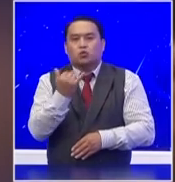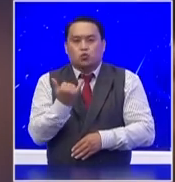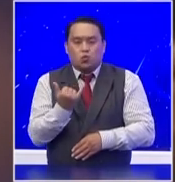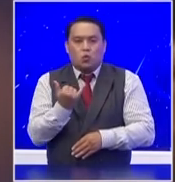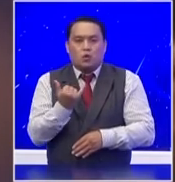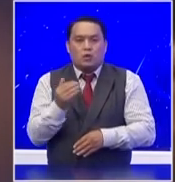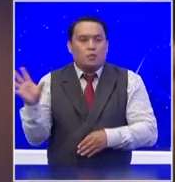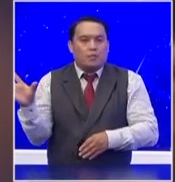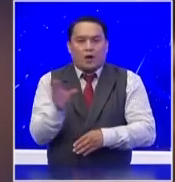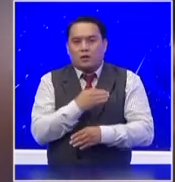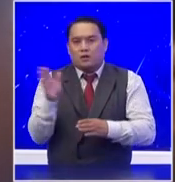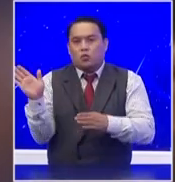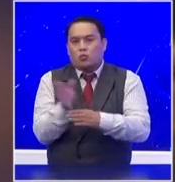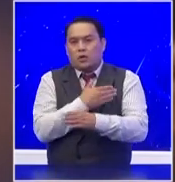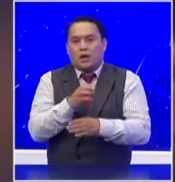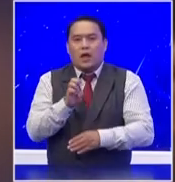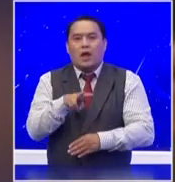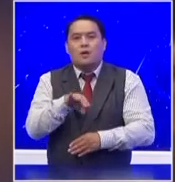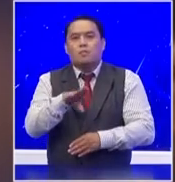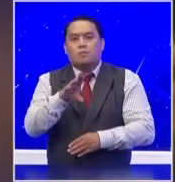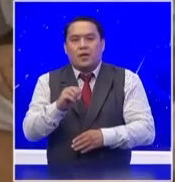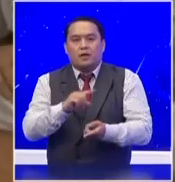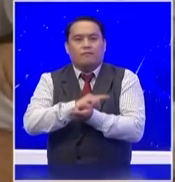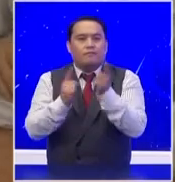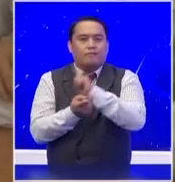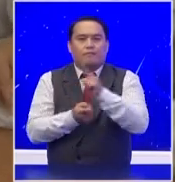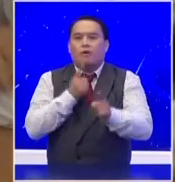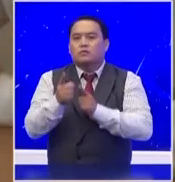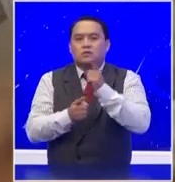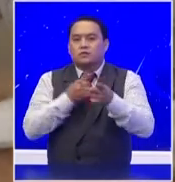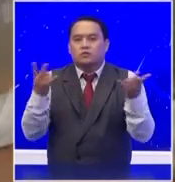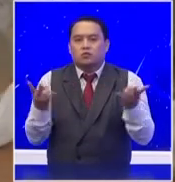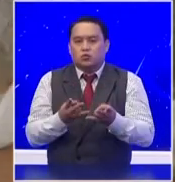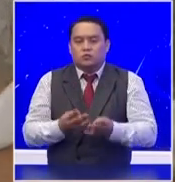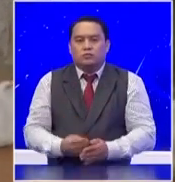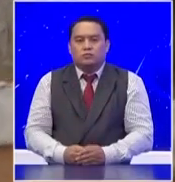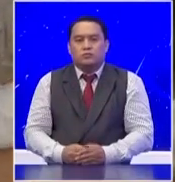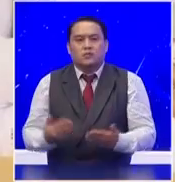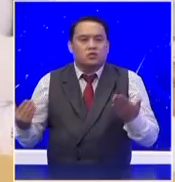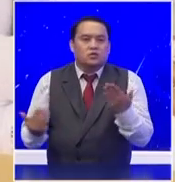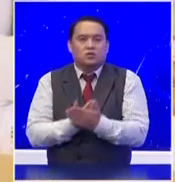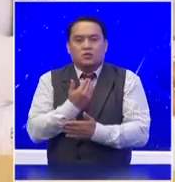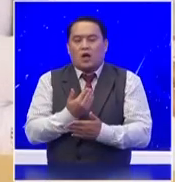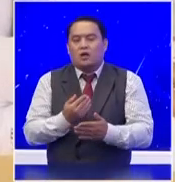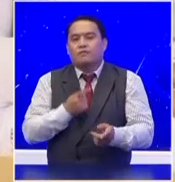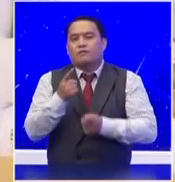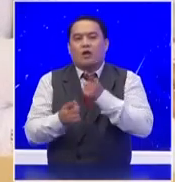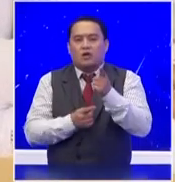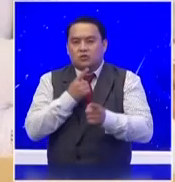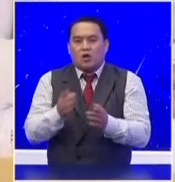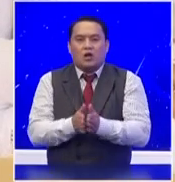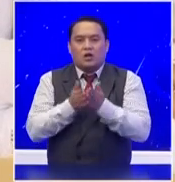сөздің аты мен оның атауын құртыңызды әліппен бізге қайтарып беріңіз. Араға 4 жыл салып көптің тілеуі келді. Тарадай болып келген бала